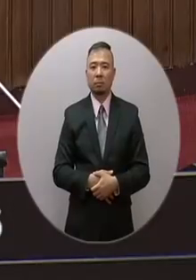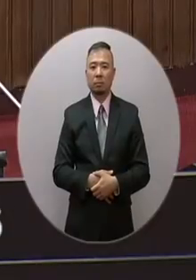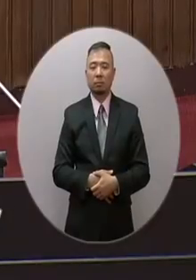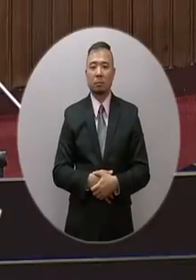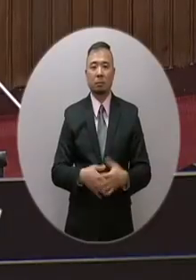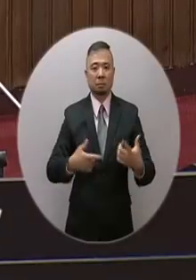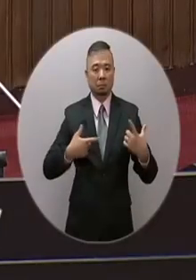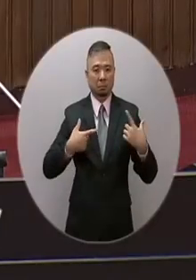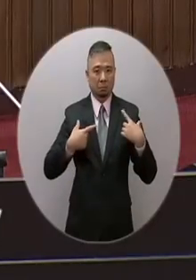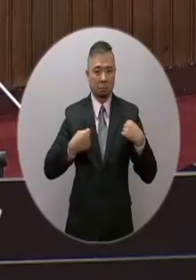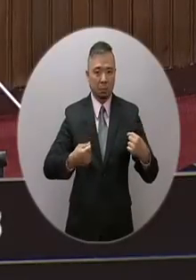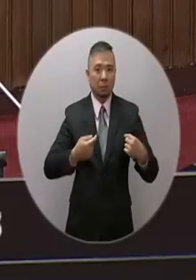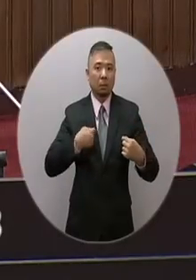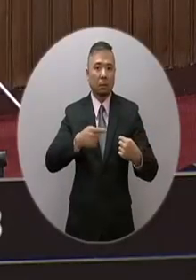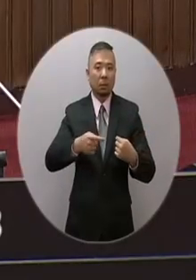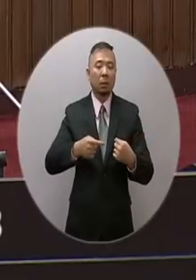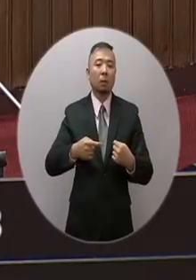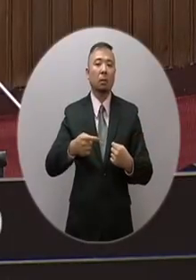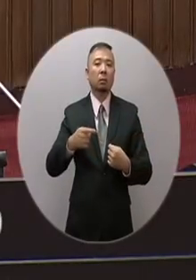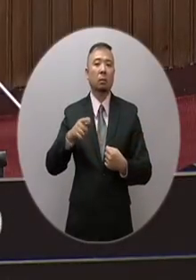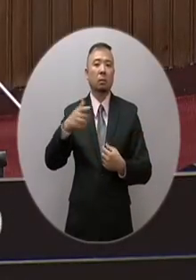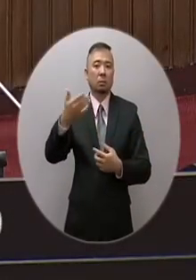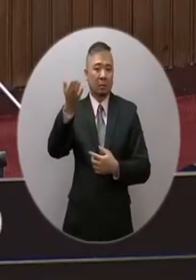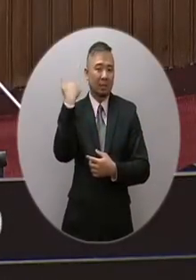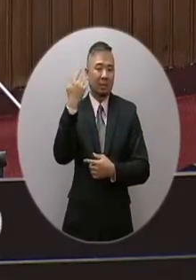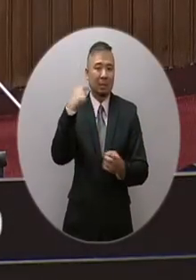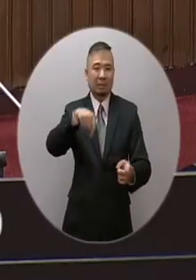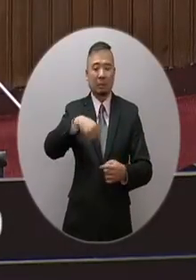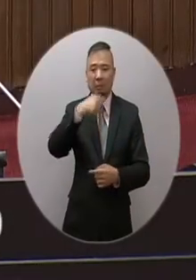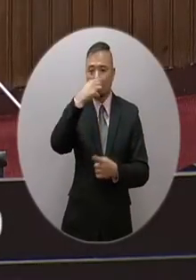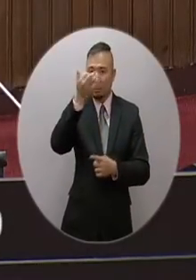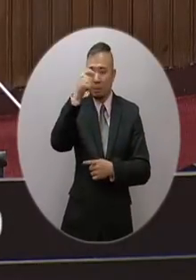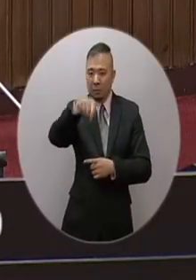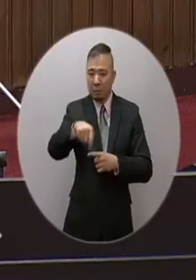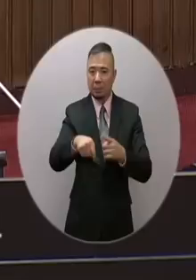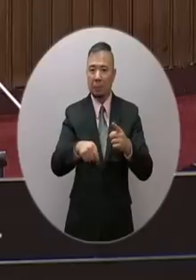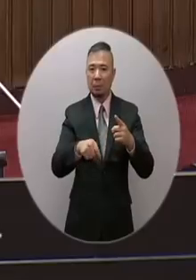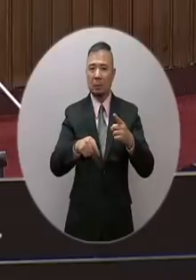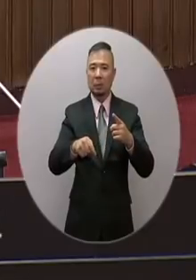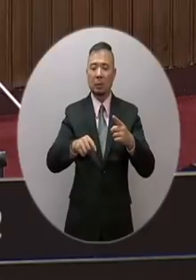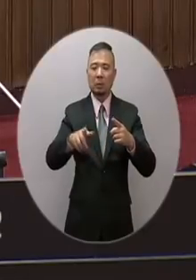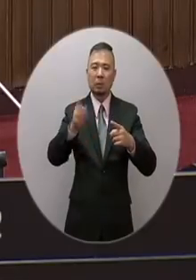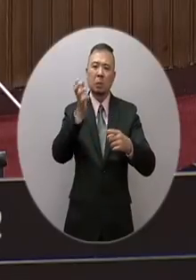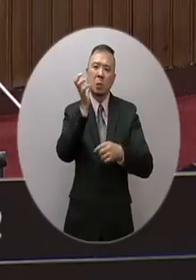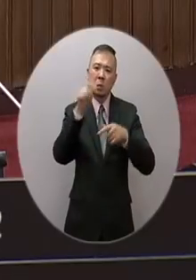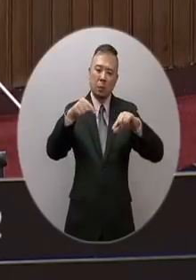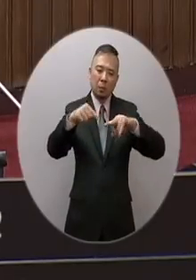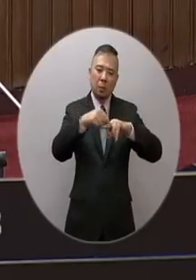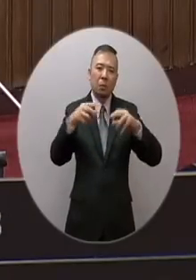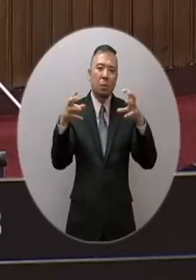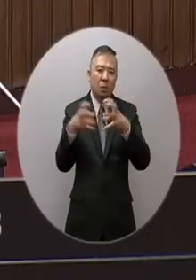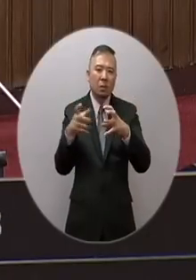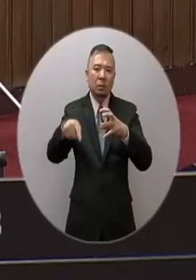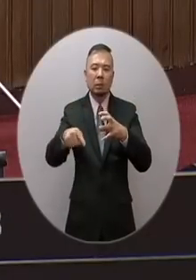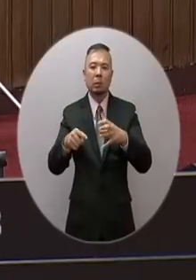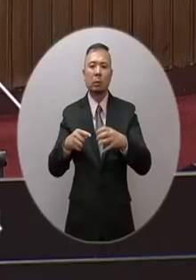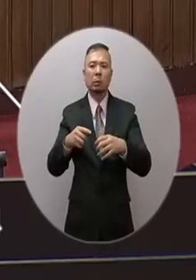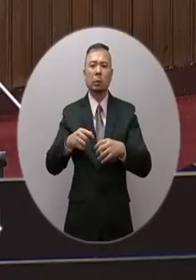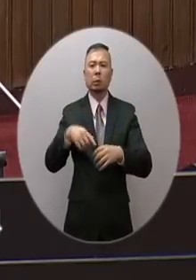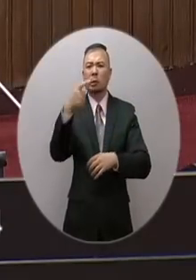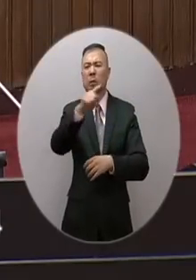互割的铜像，撕裂了台湾，更让台湾失色甚多。文在以